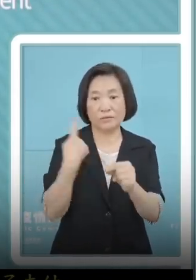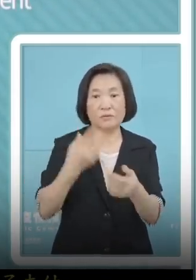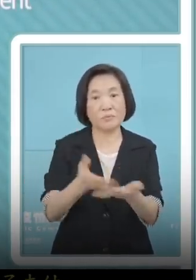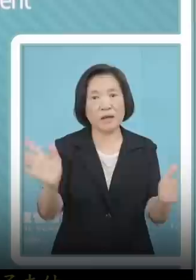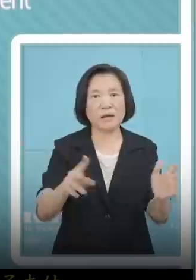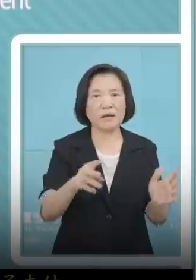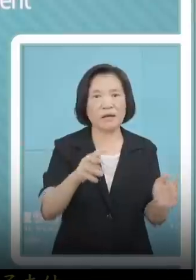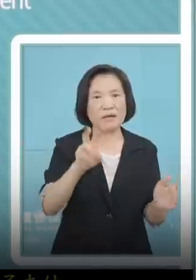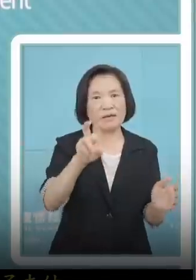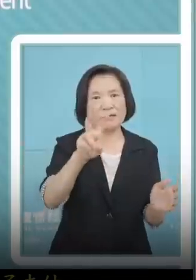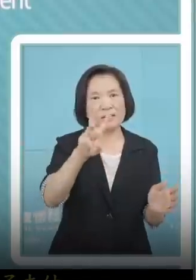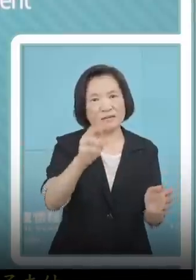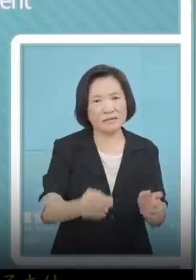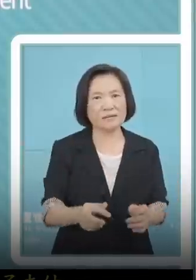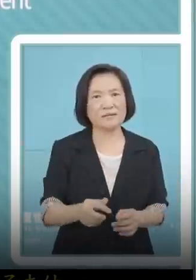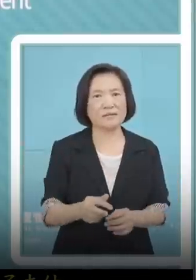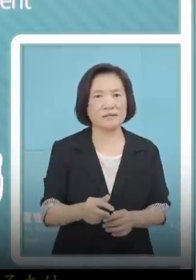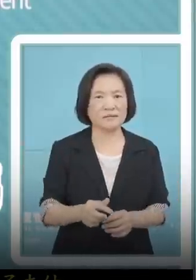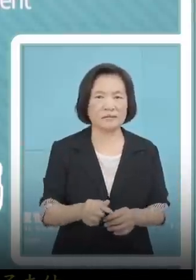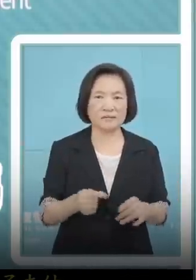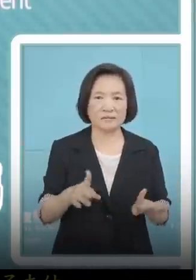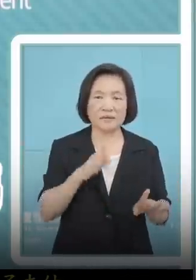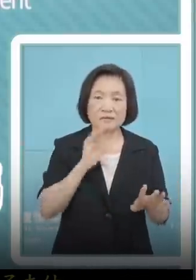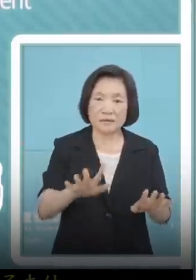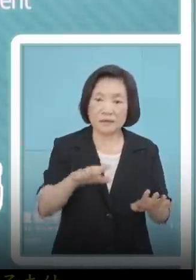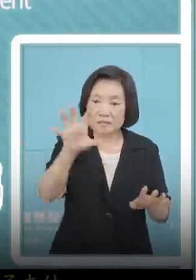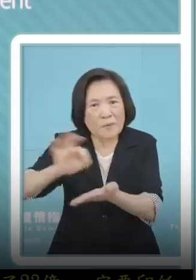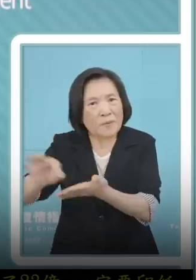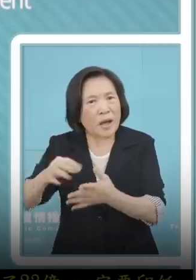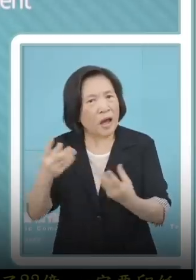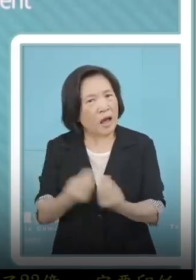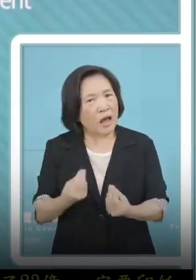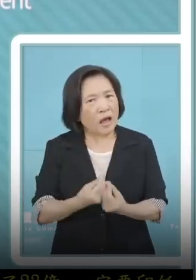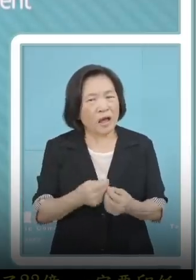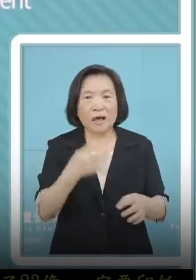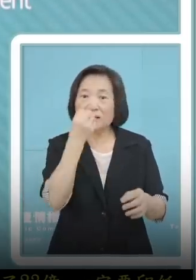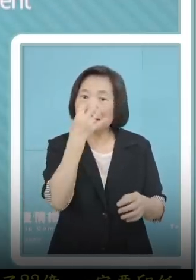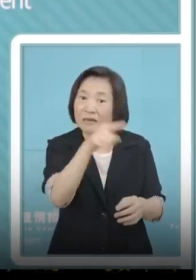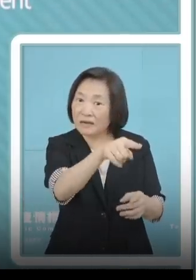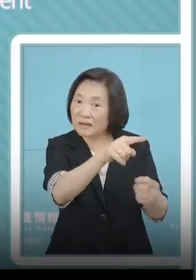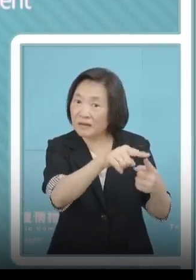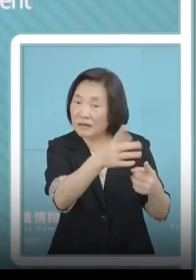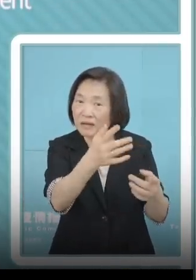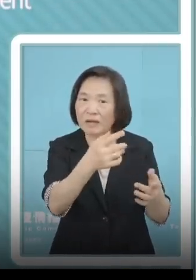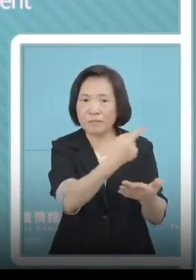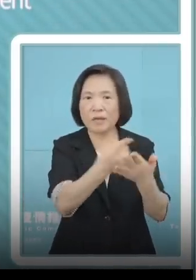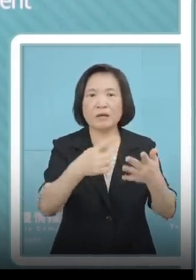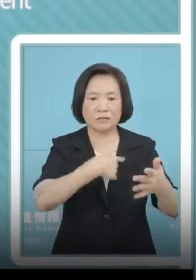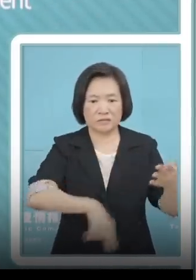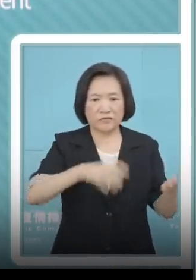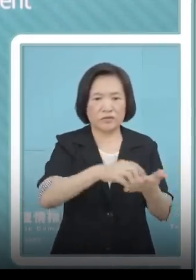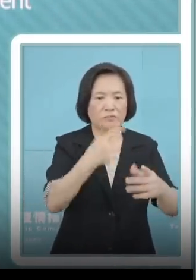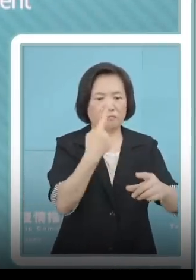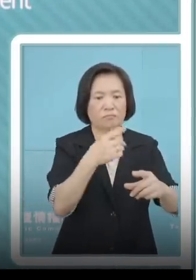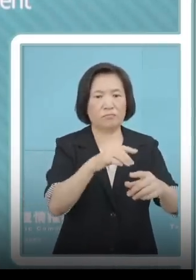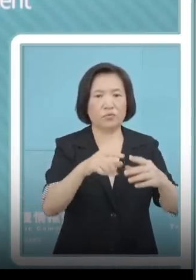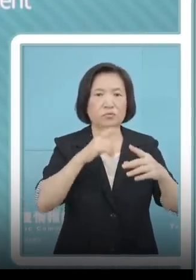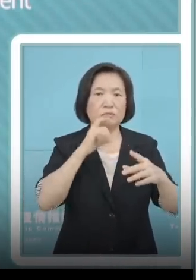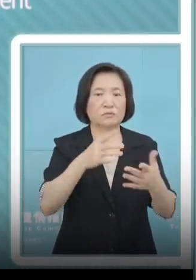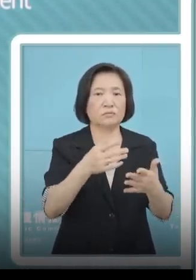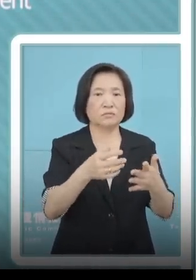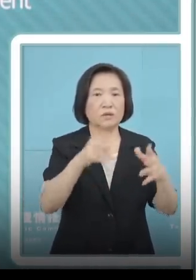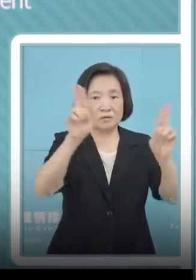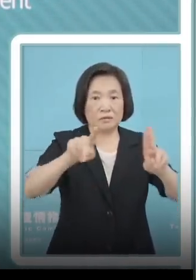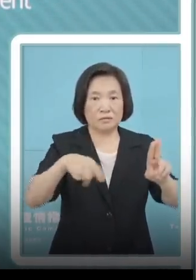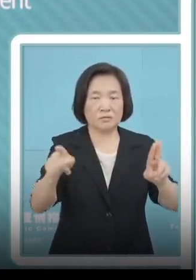掉23亿嘛，一定要印那个纸吗？香港是怎么做的？就每个人都有电子身份证，有电子账户，按